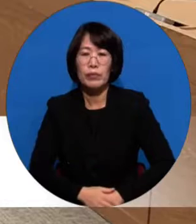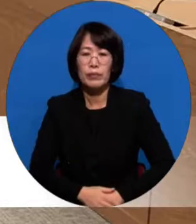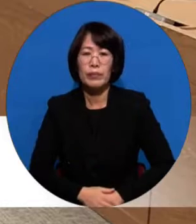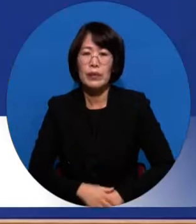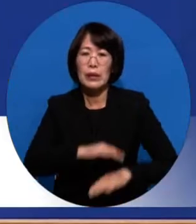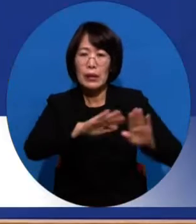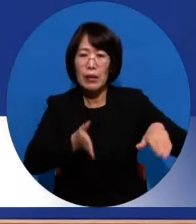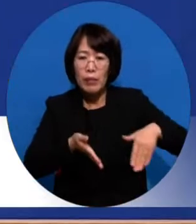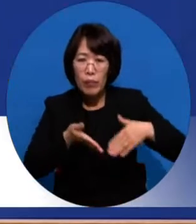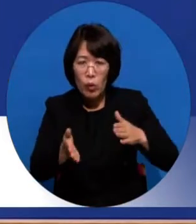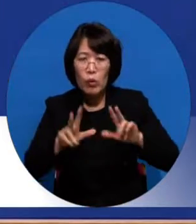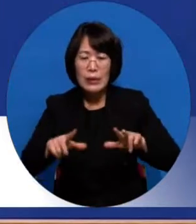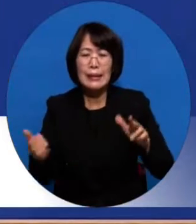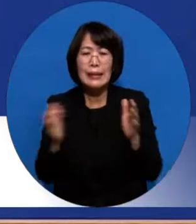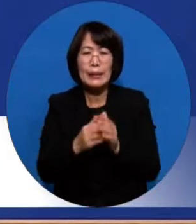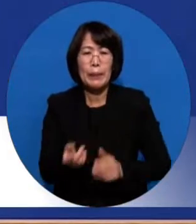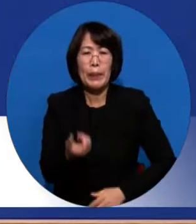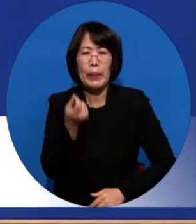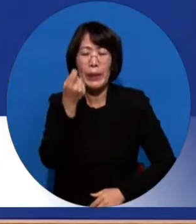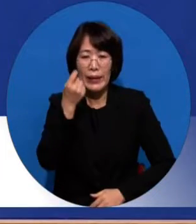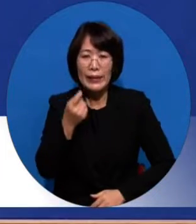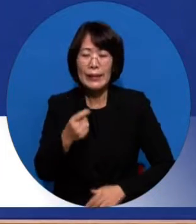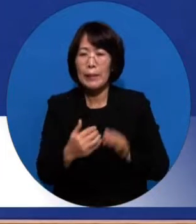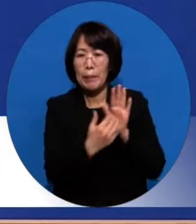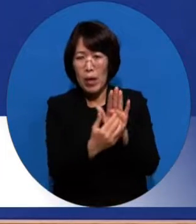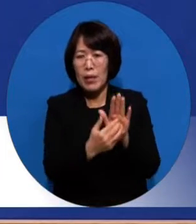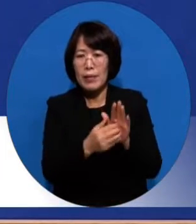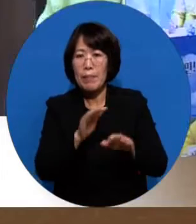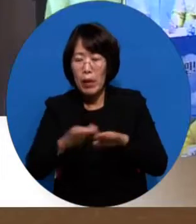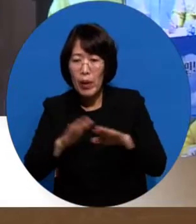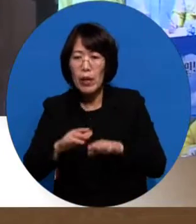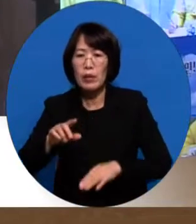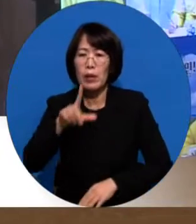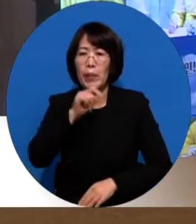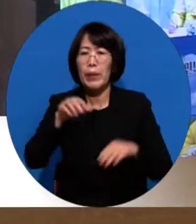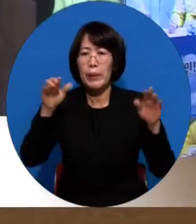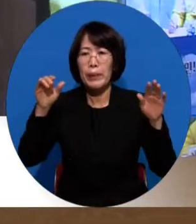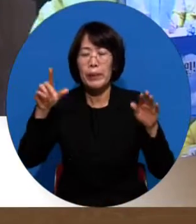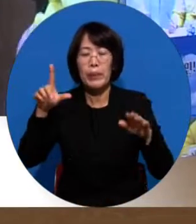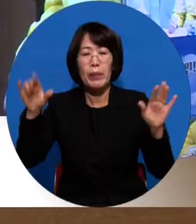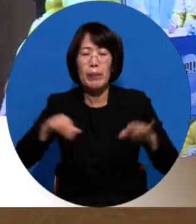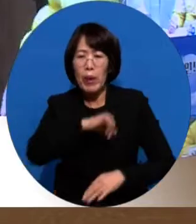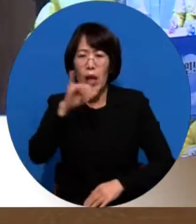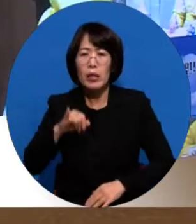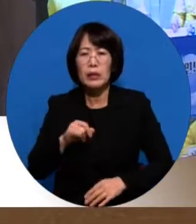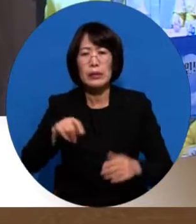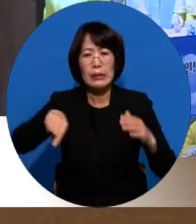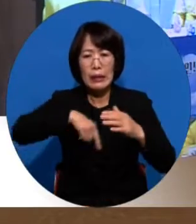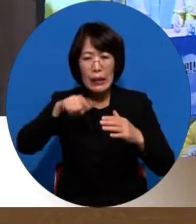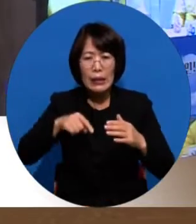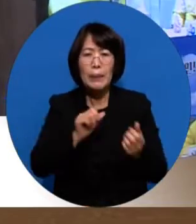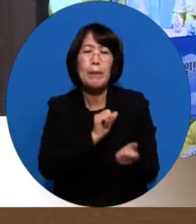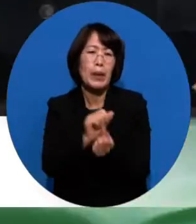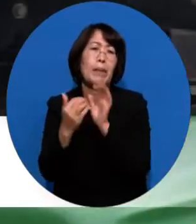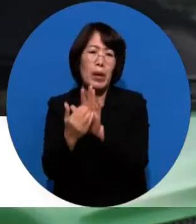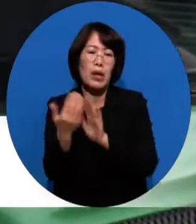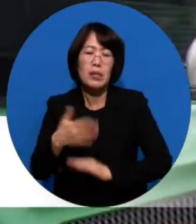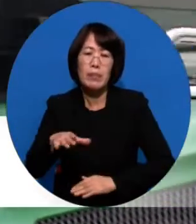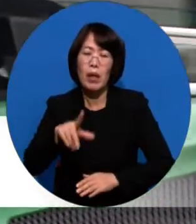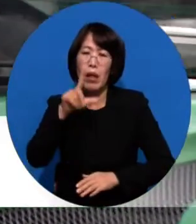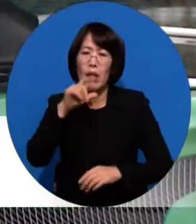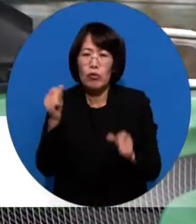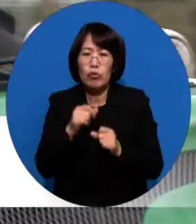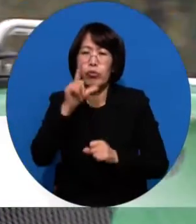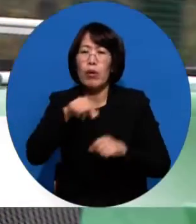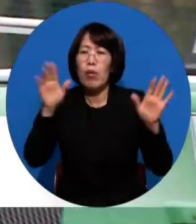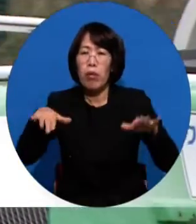전라남도 등은 지금까지 신속한 방역조치로 조류 인플루엔자 수평 전파를 차단했으나 겨울철서가 많이 도래하는